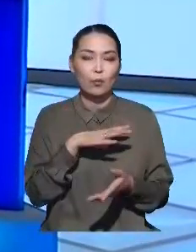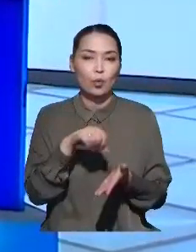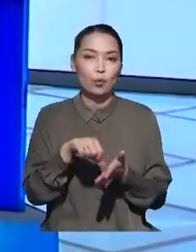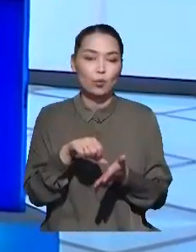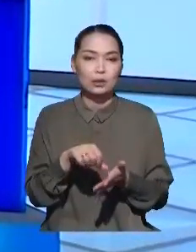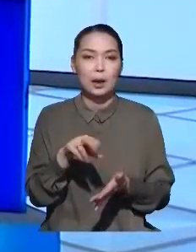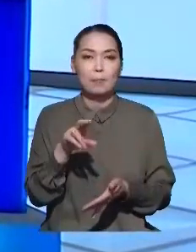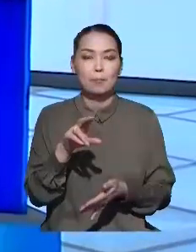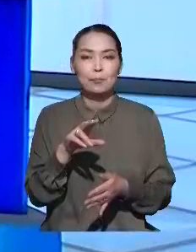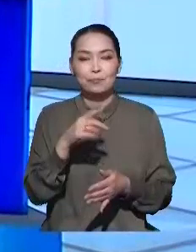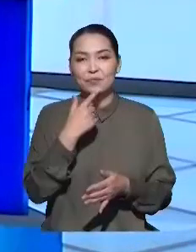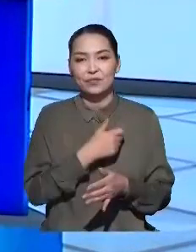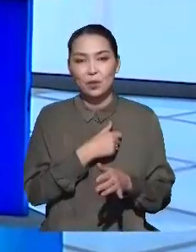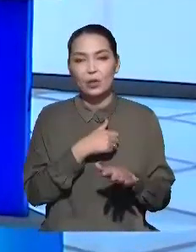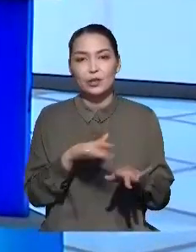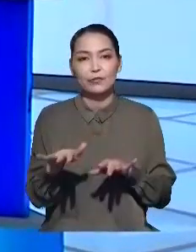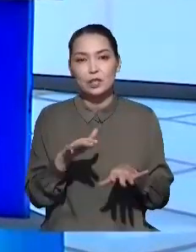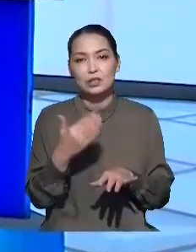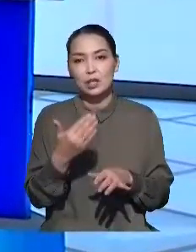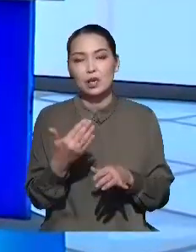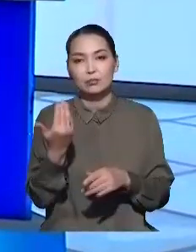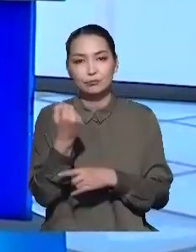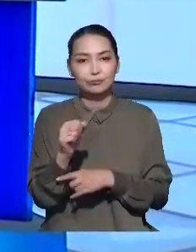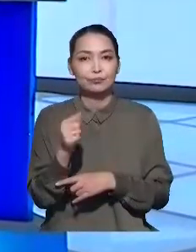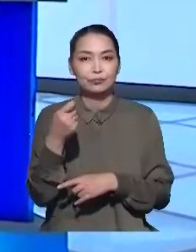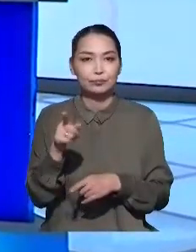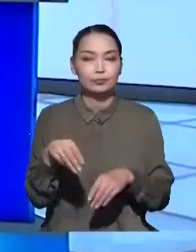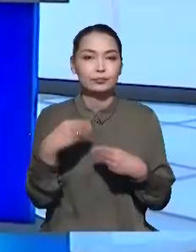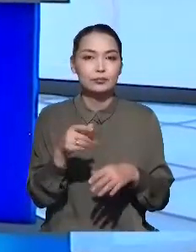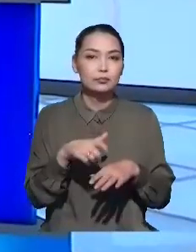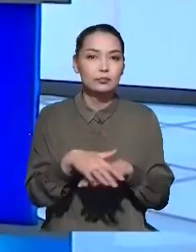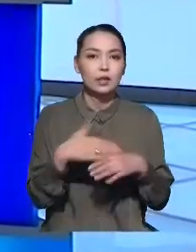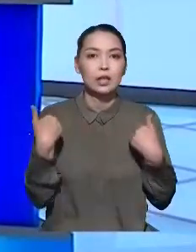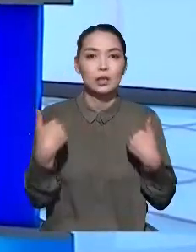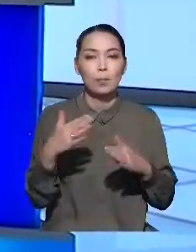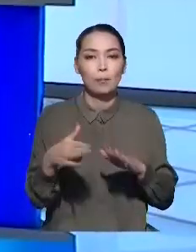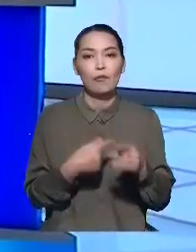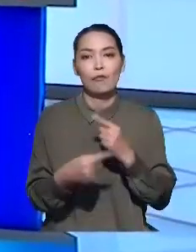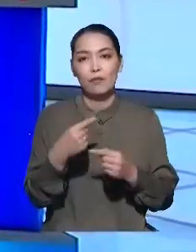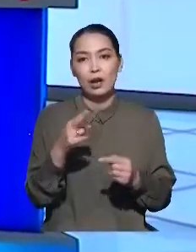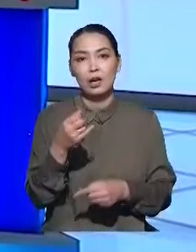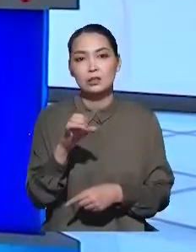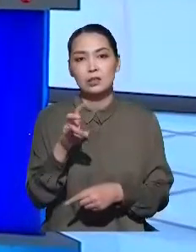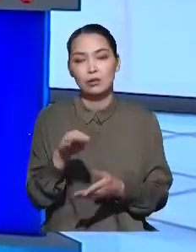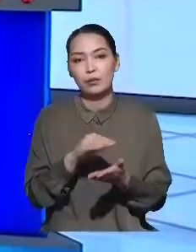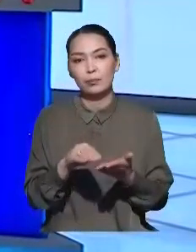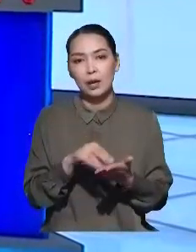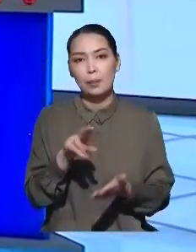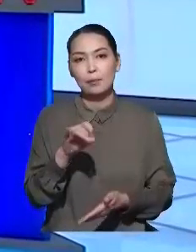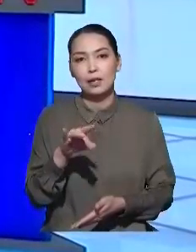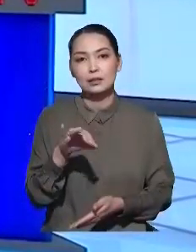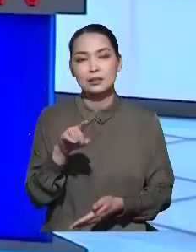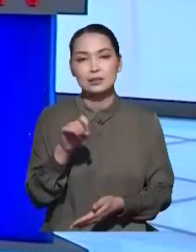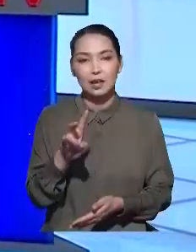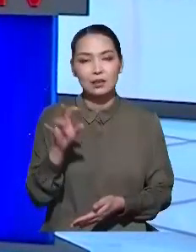Партизанского движения за подвиги на войне ему дали звание народного героя А после возвращения с фронта кайсенов написал О партизанах десятки книг